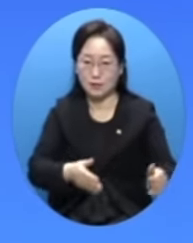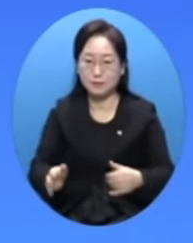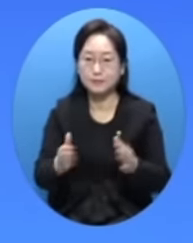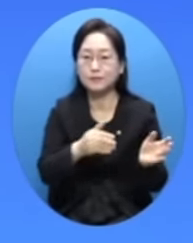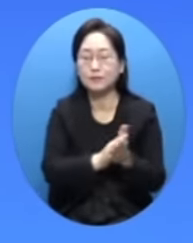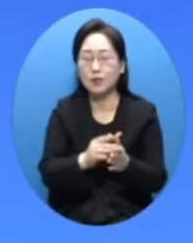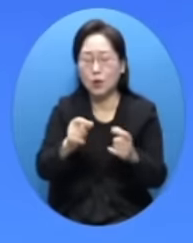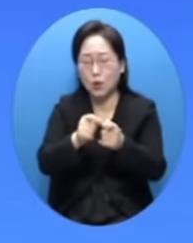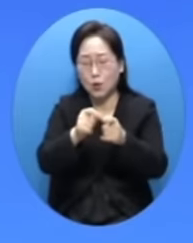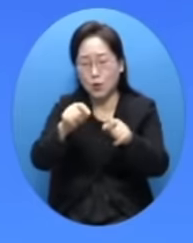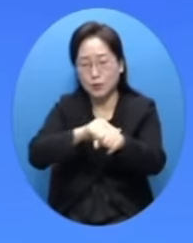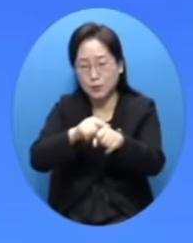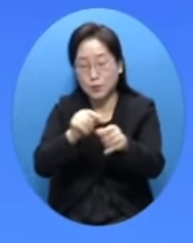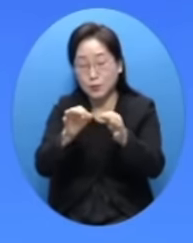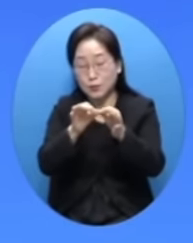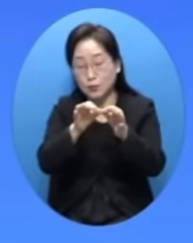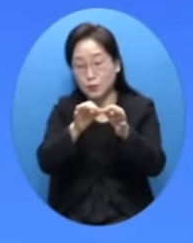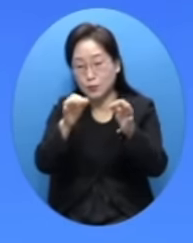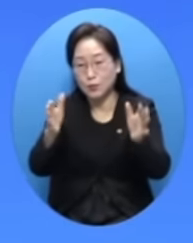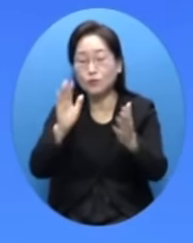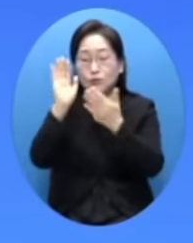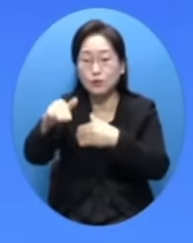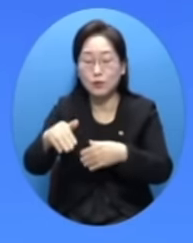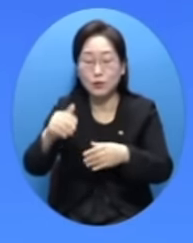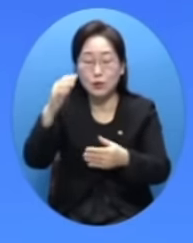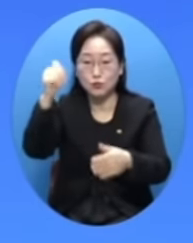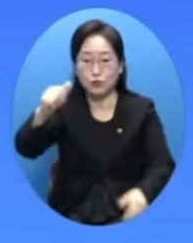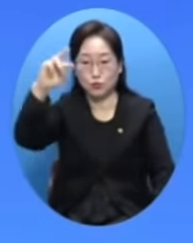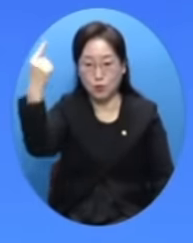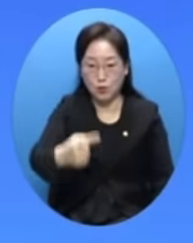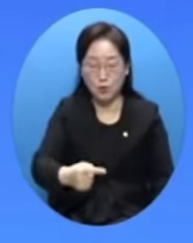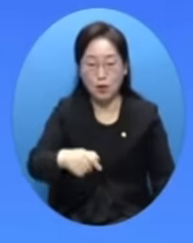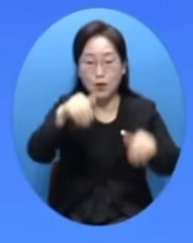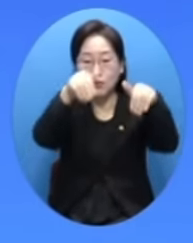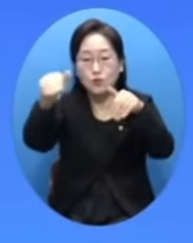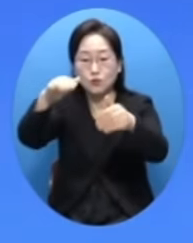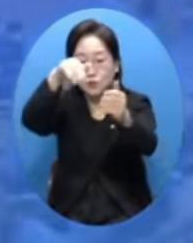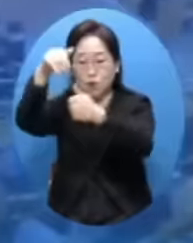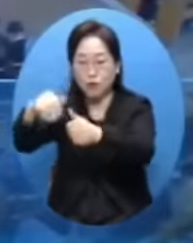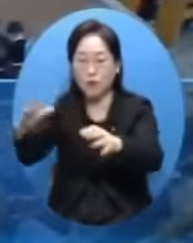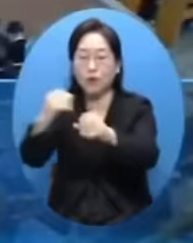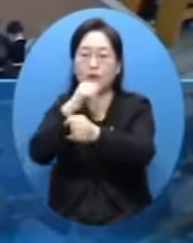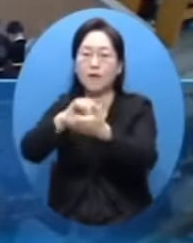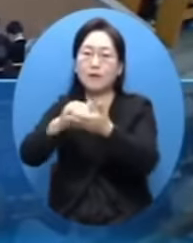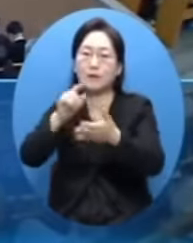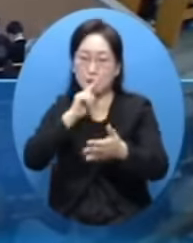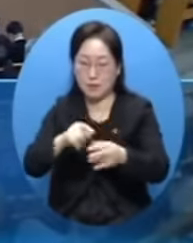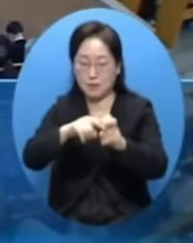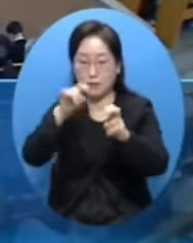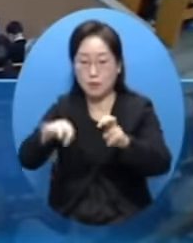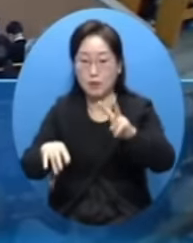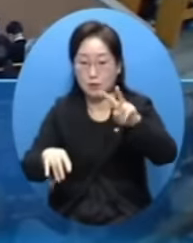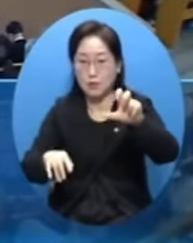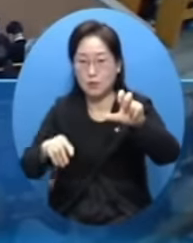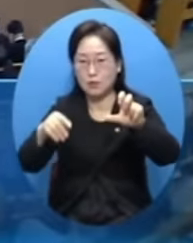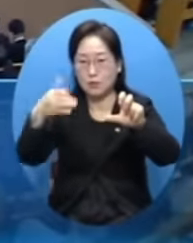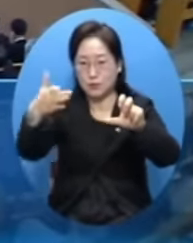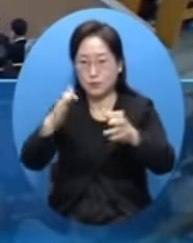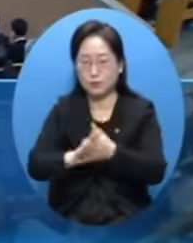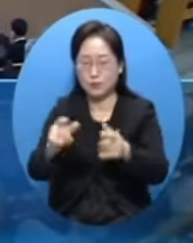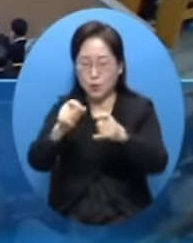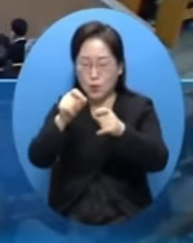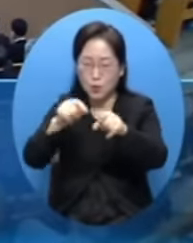후에 주인이 돌아와서 그 종들을 불러 결산 했다고 하는 것입니다 마태복음 5장 19절에 오랜 후에 그